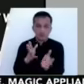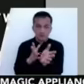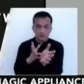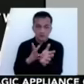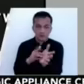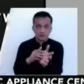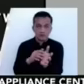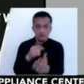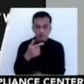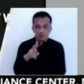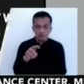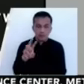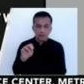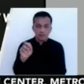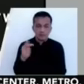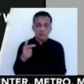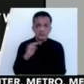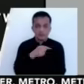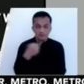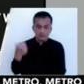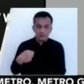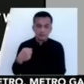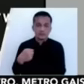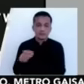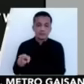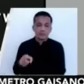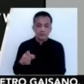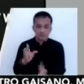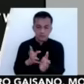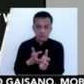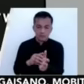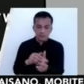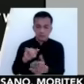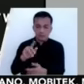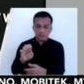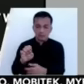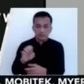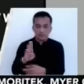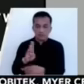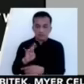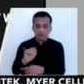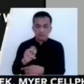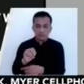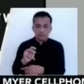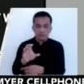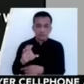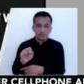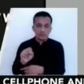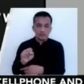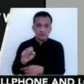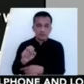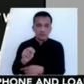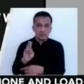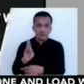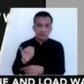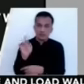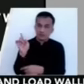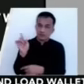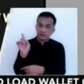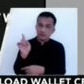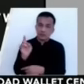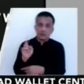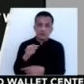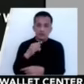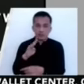Huaping na Chinese national at ang fingerprint ni Alice mula sa biometric printout ng NBI. Ito ang pinagbasehan ng NBI